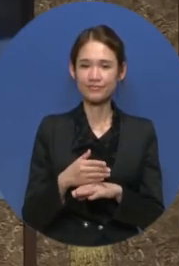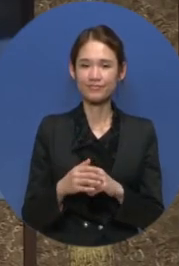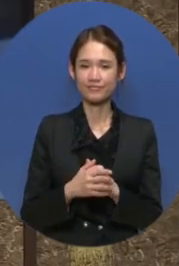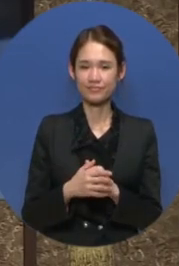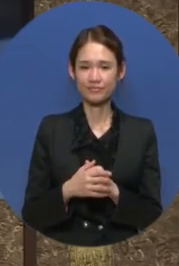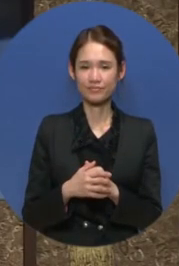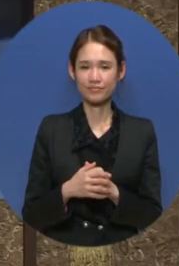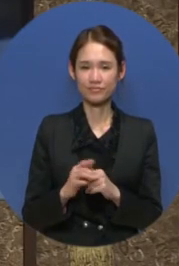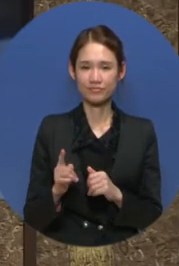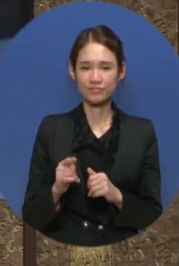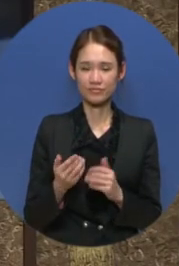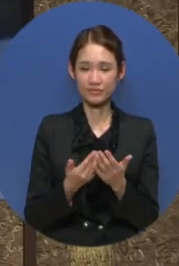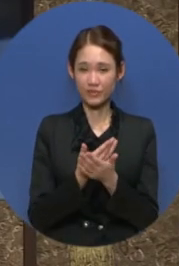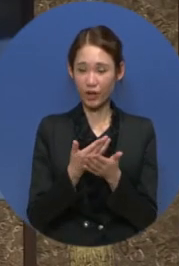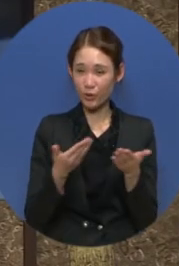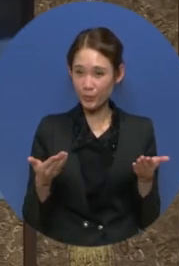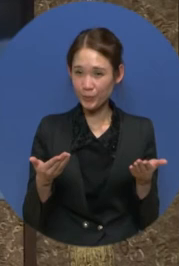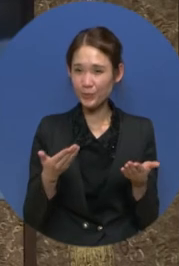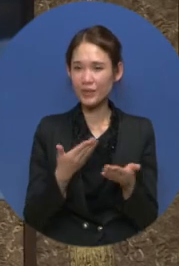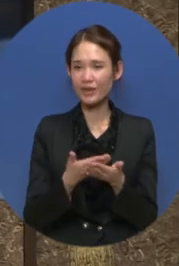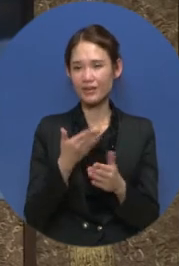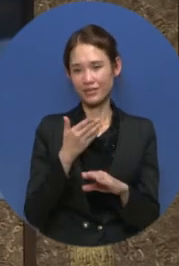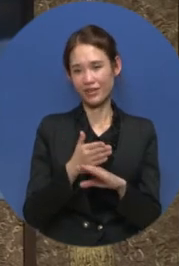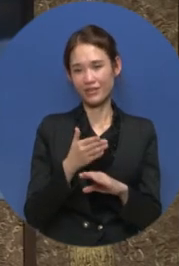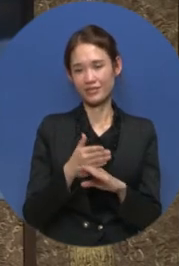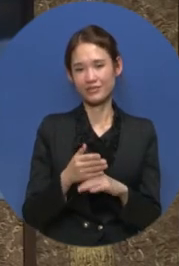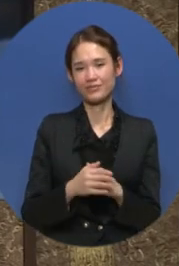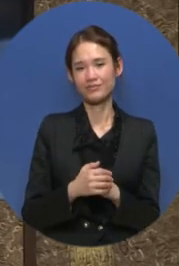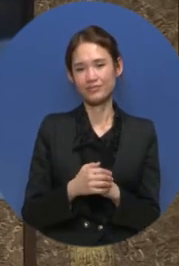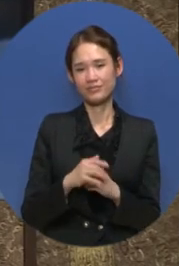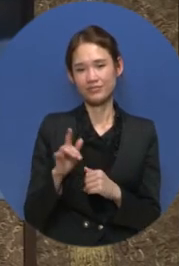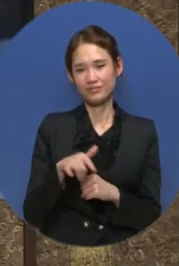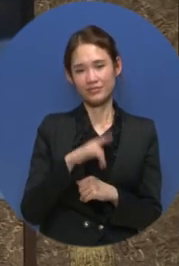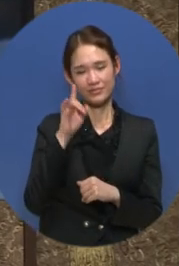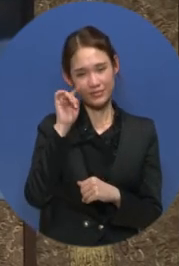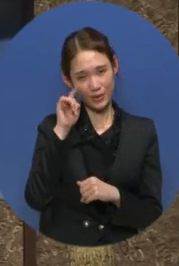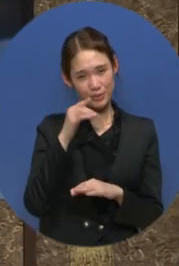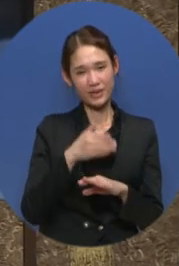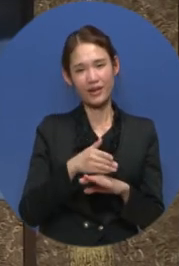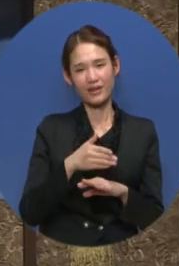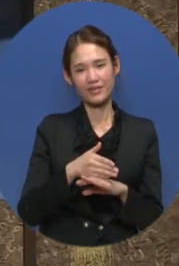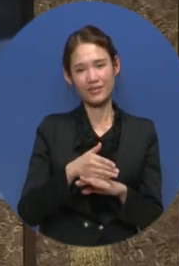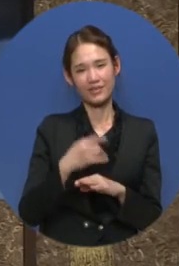또 제가 뭔가 나눌 수 있다는 게 감사하고 저는 맞습니다. 하루하루 감사함으로